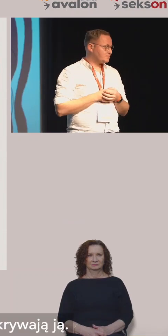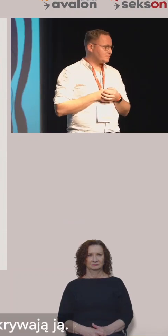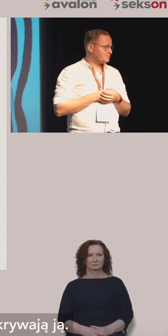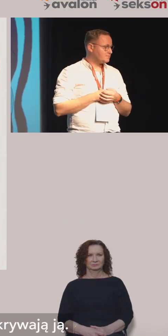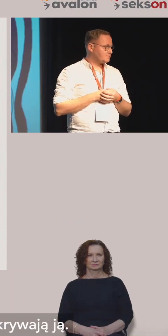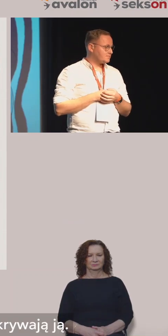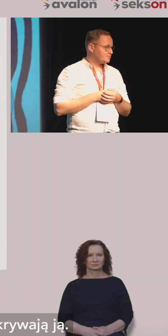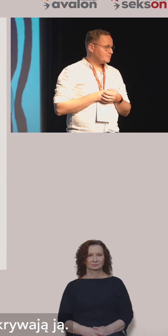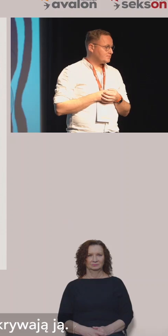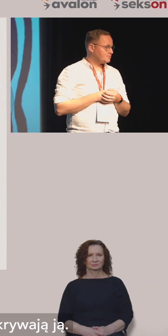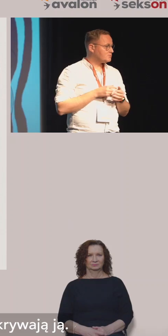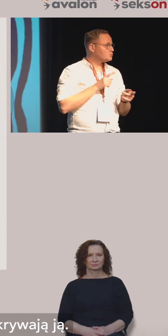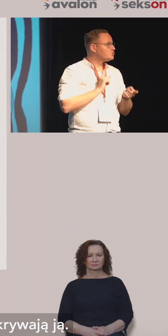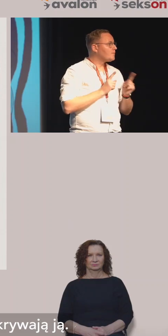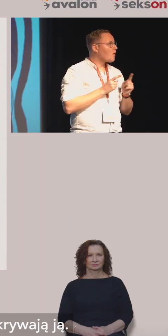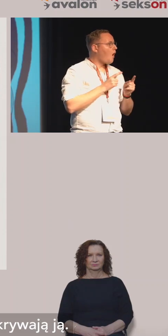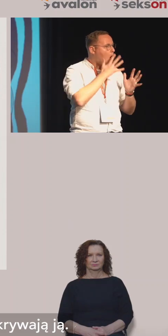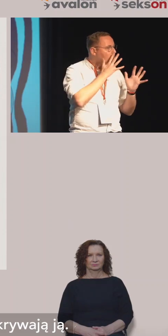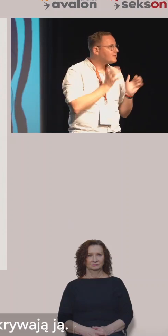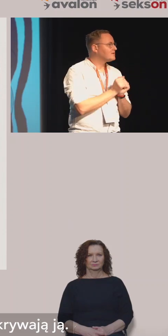Bardzo